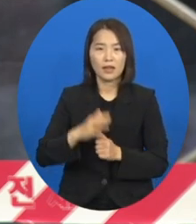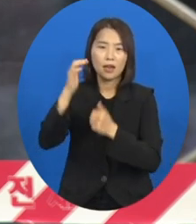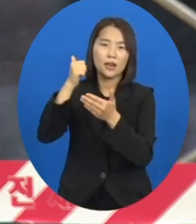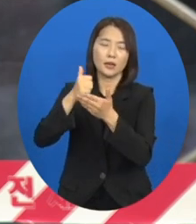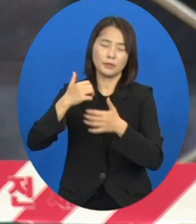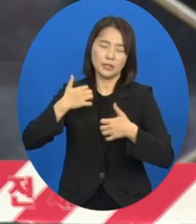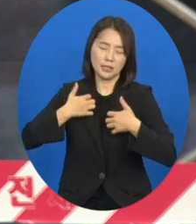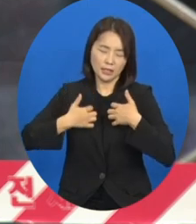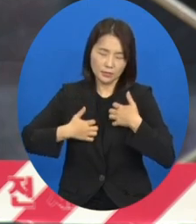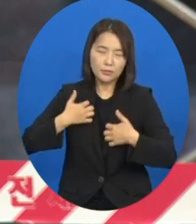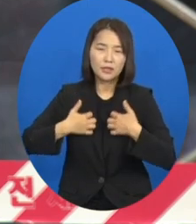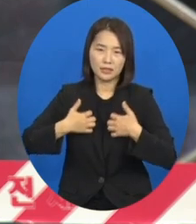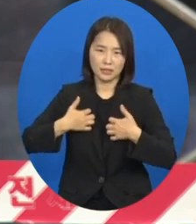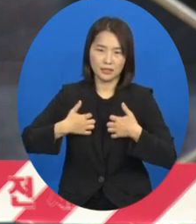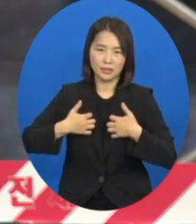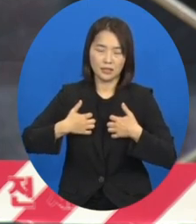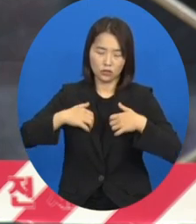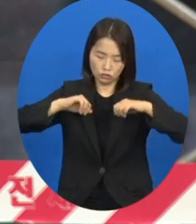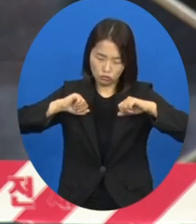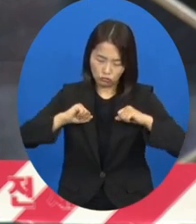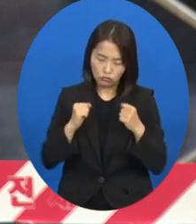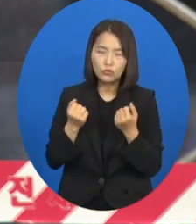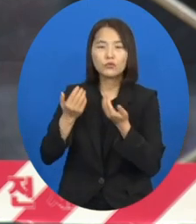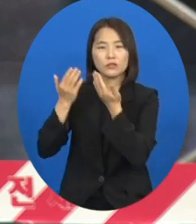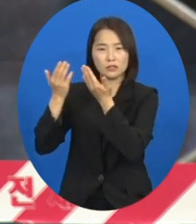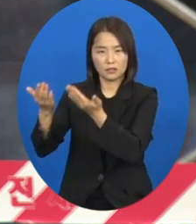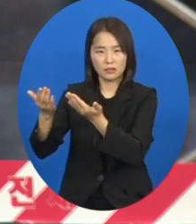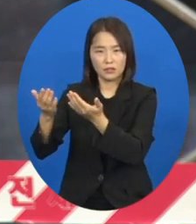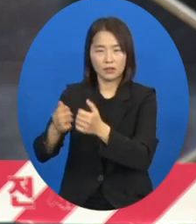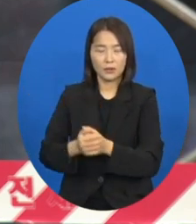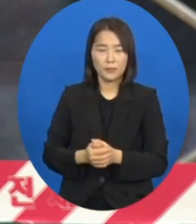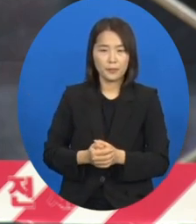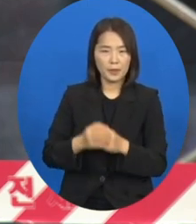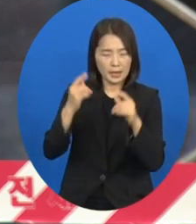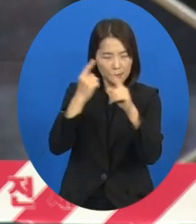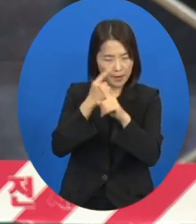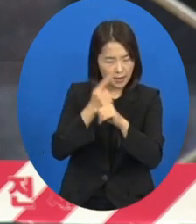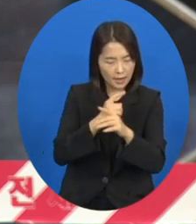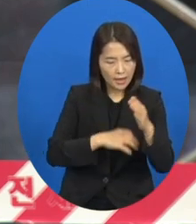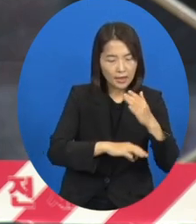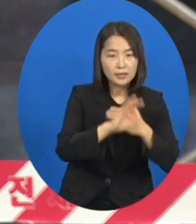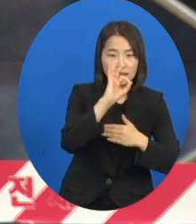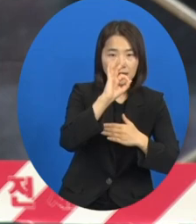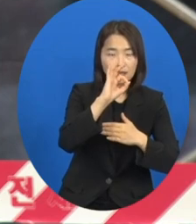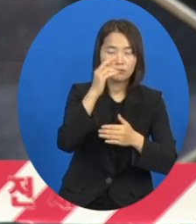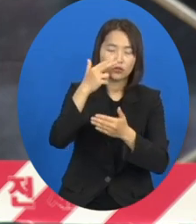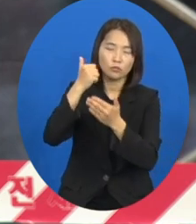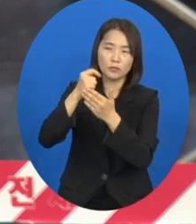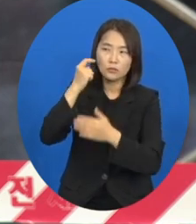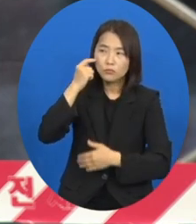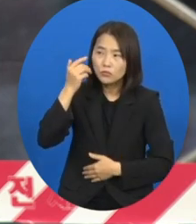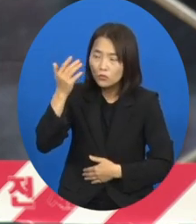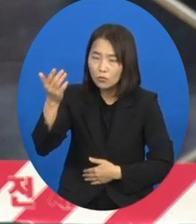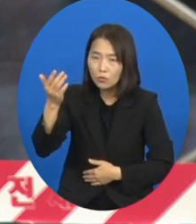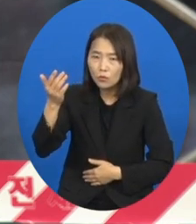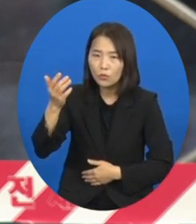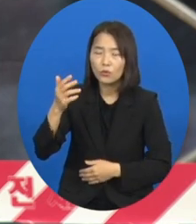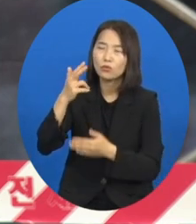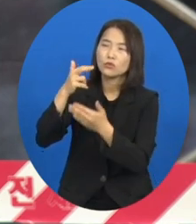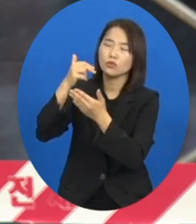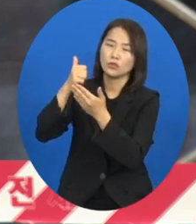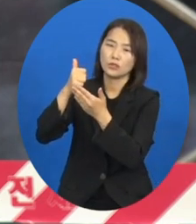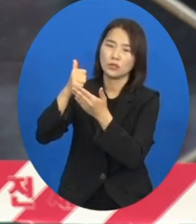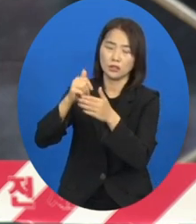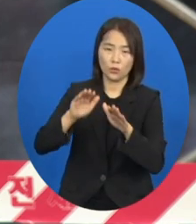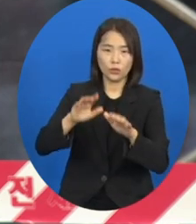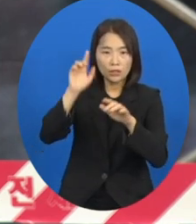하나님이 기뻐하실 만한 순종을 하는 것입니다. 매일 아침 우리가 주님께 물으면서 주님